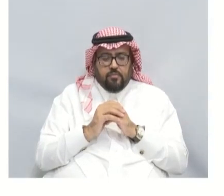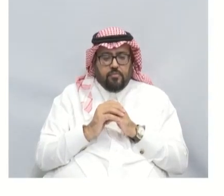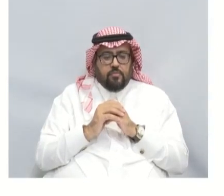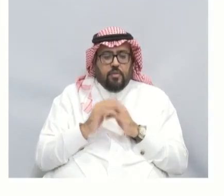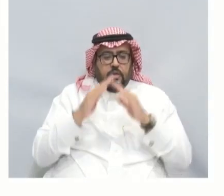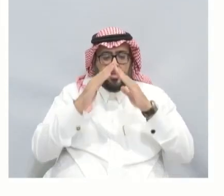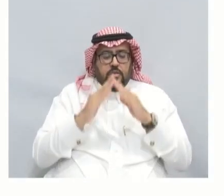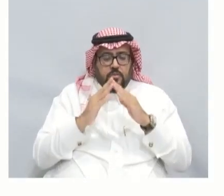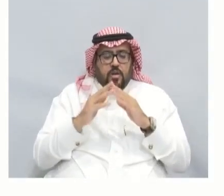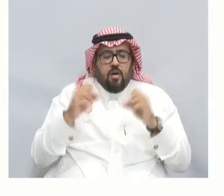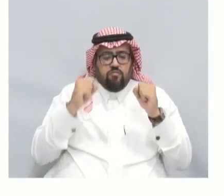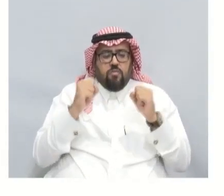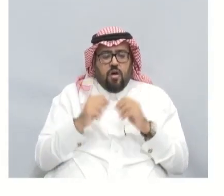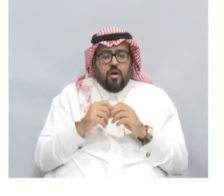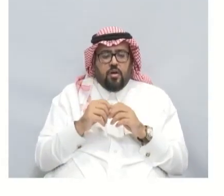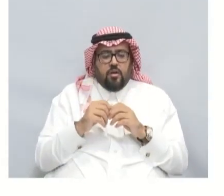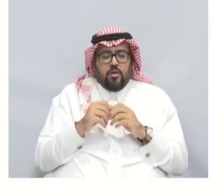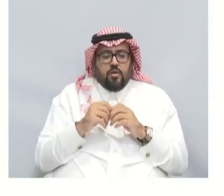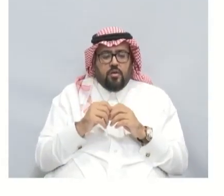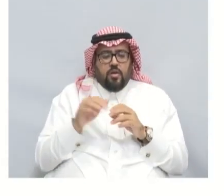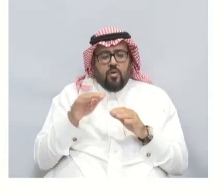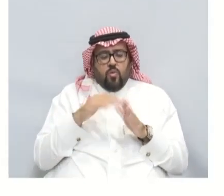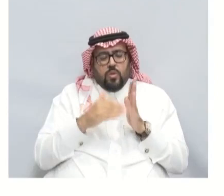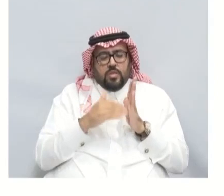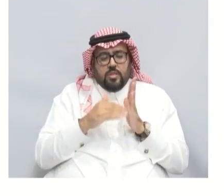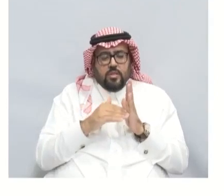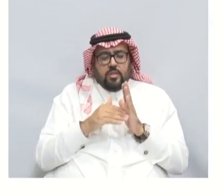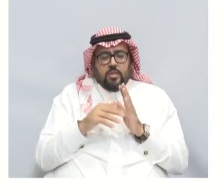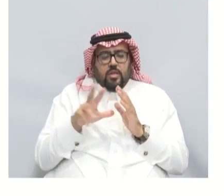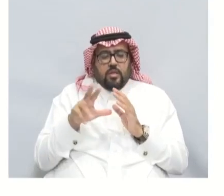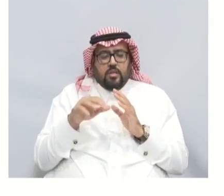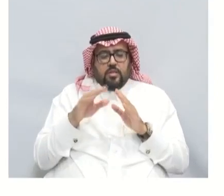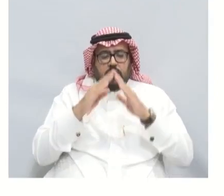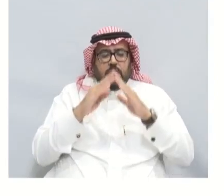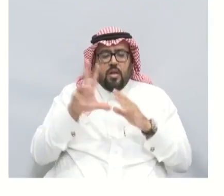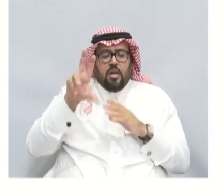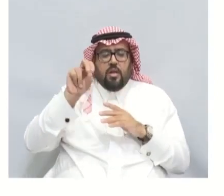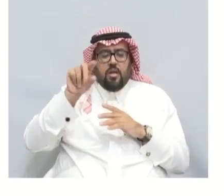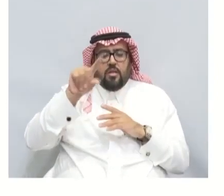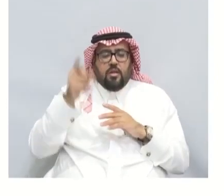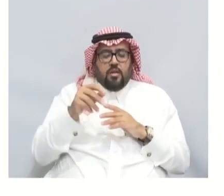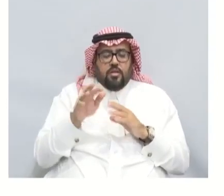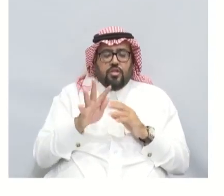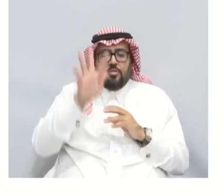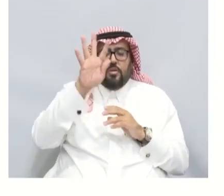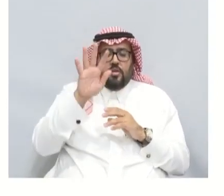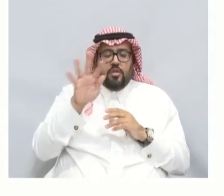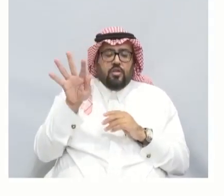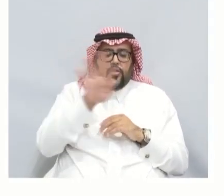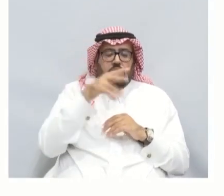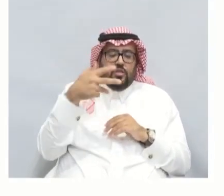وتكون جبل ماذا؟ حاد الحجم، لديه متوسط. جبل القدر شمال شرق المدينة المنورة،